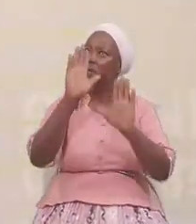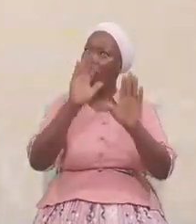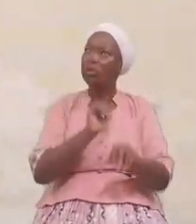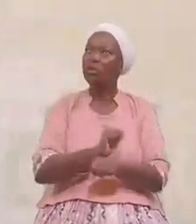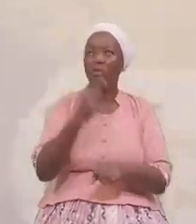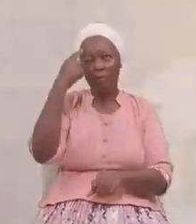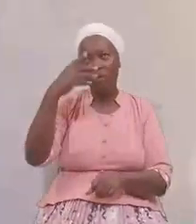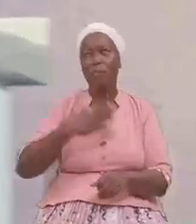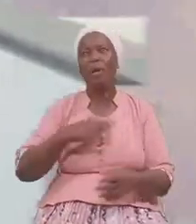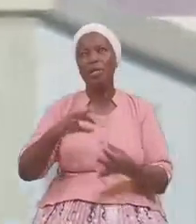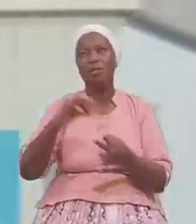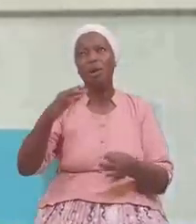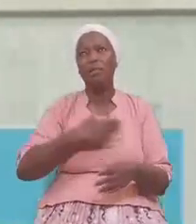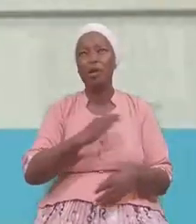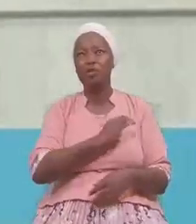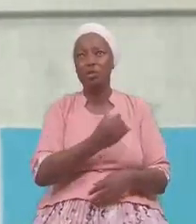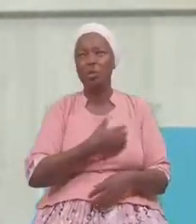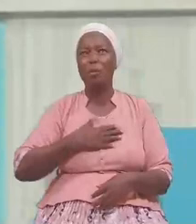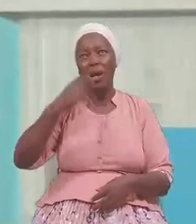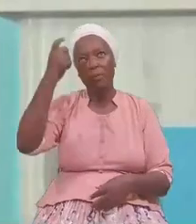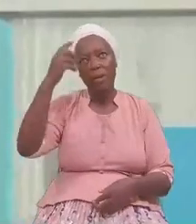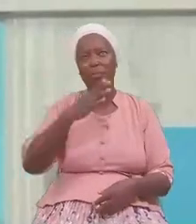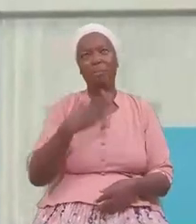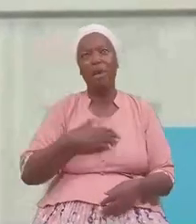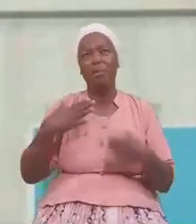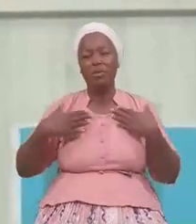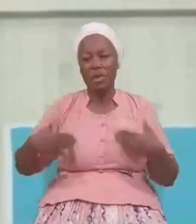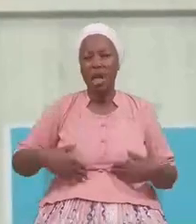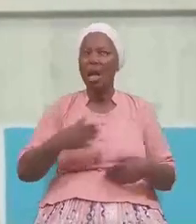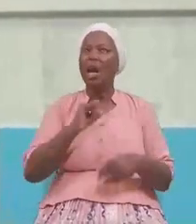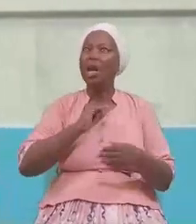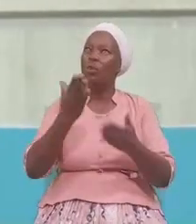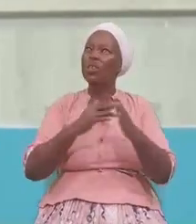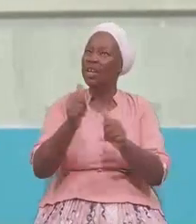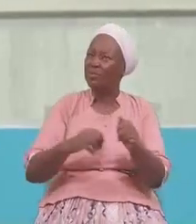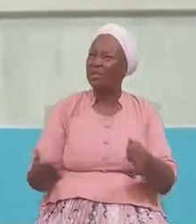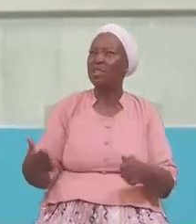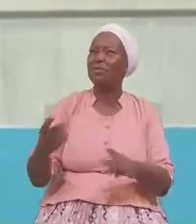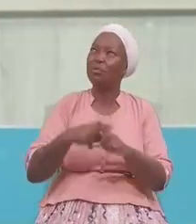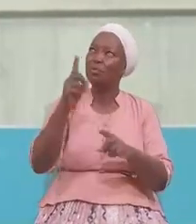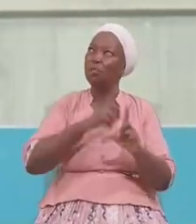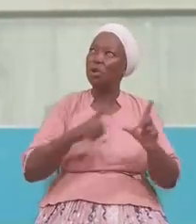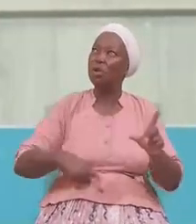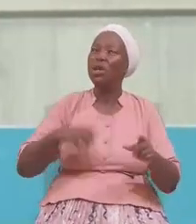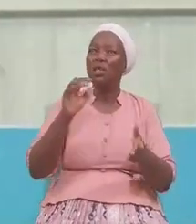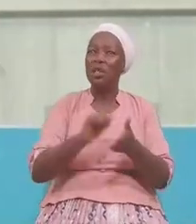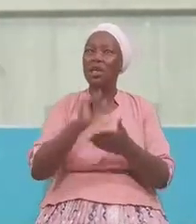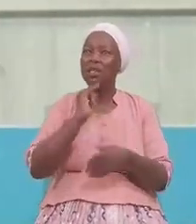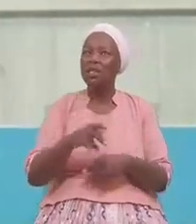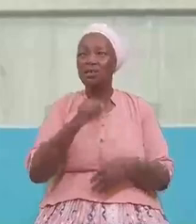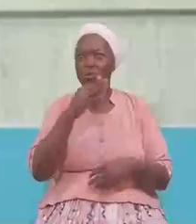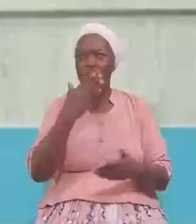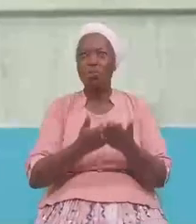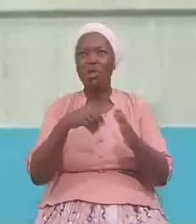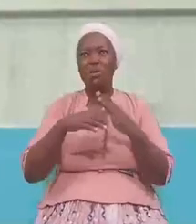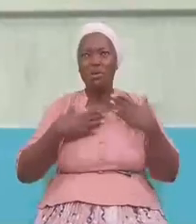mon âme, ma pensée, mon corps. Je veux que tout ce qui est mort